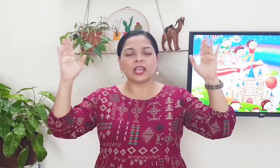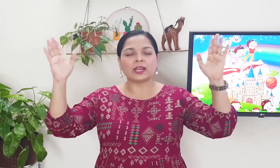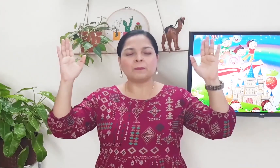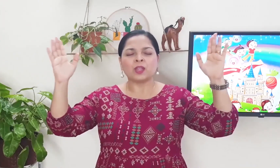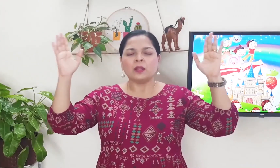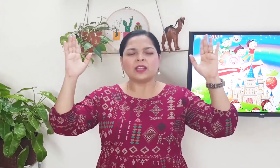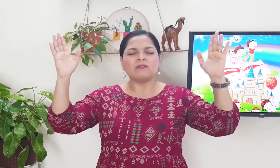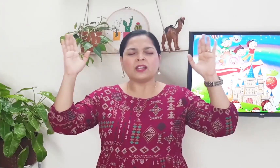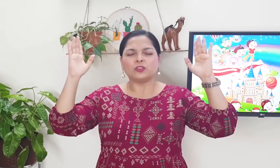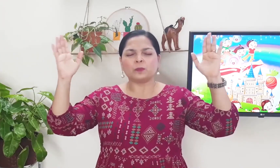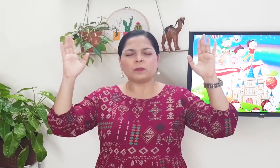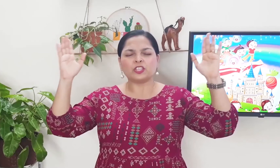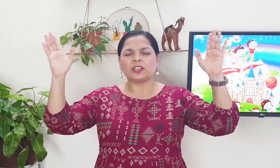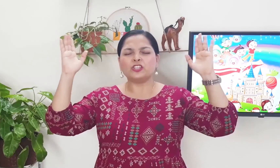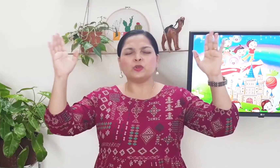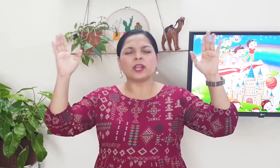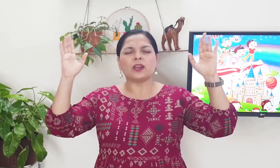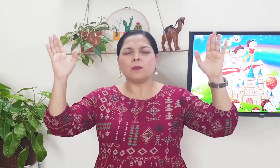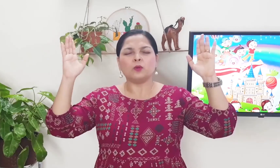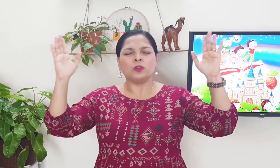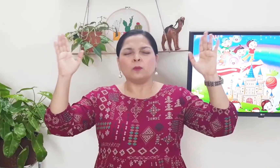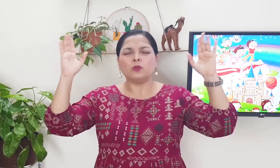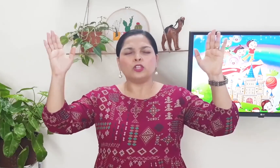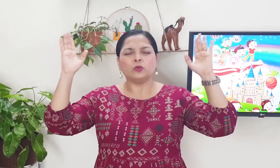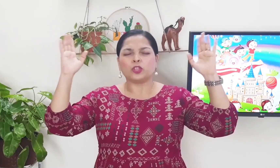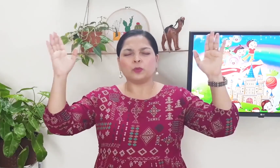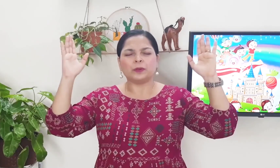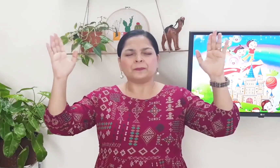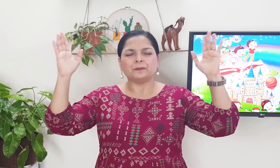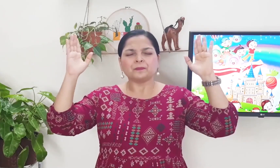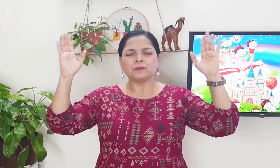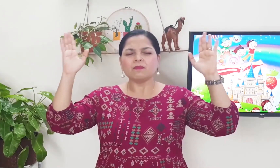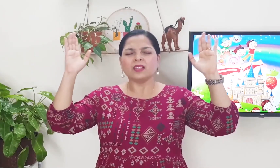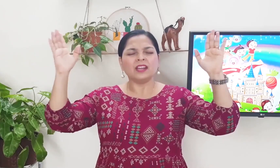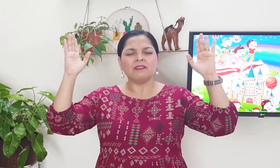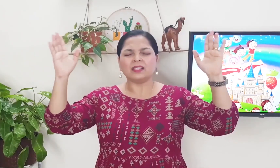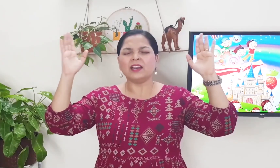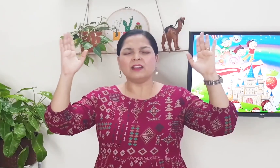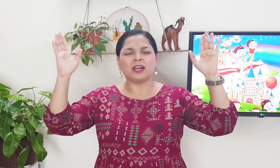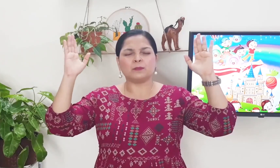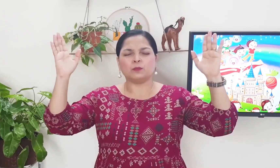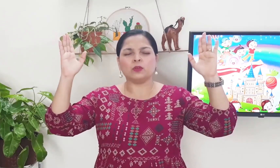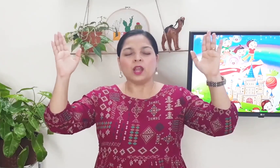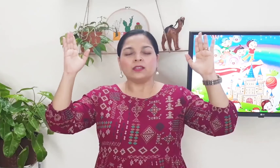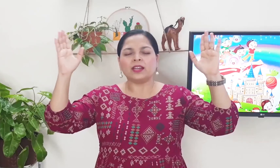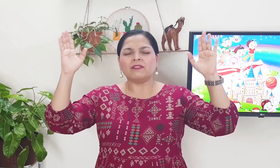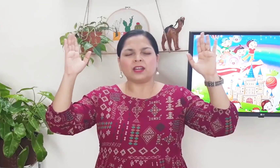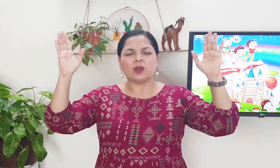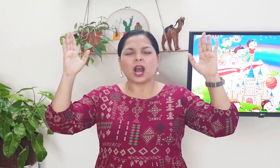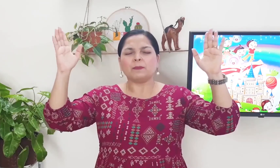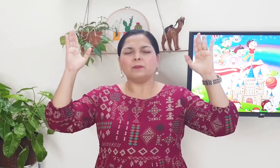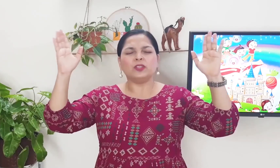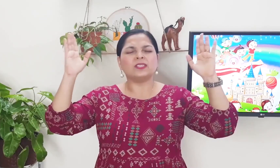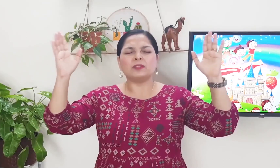को देख रहे हैं। धन्यवाद देती परमेश्वर, मैं यीशु के नाम को बोलती हूँ उनके ऊपर। धन्यवाद धन्यवाद प्रभु,